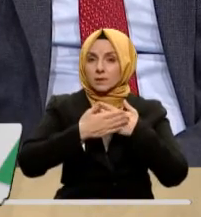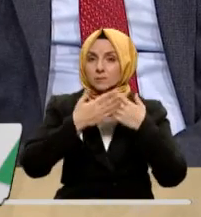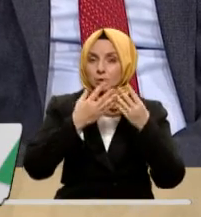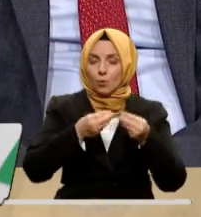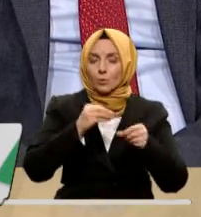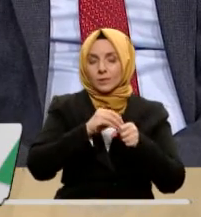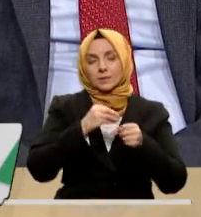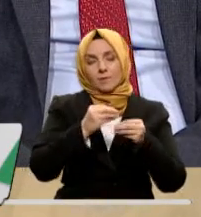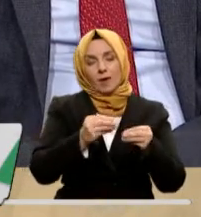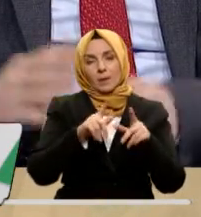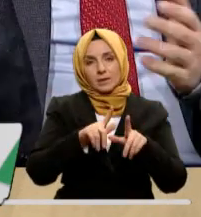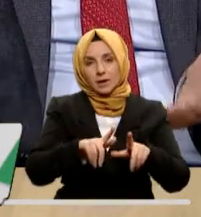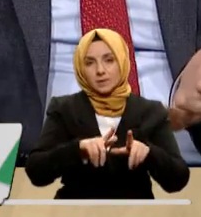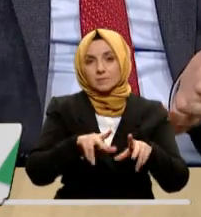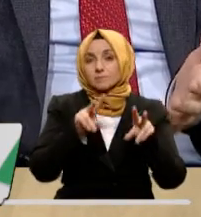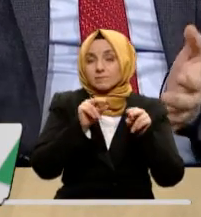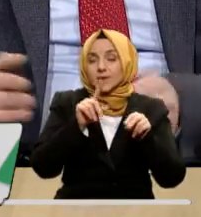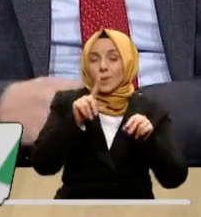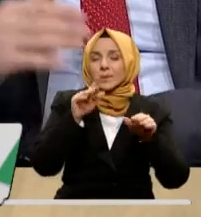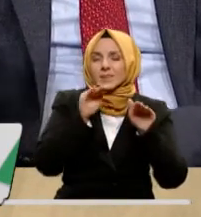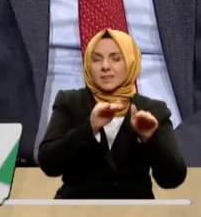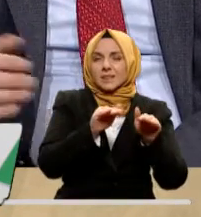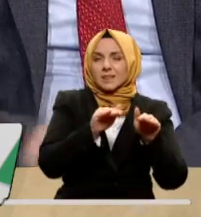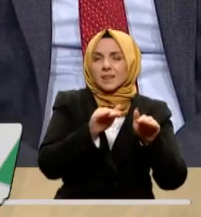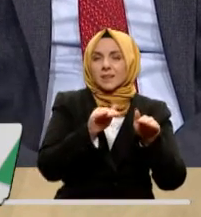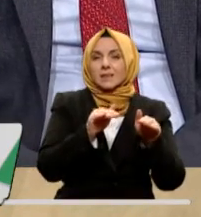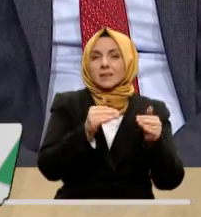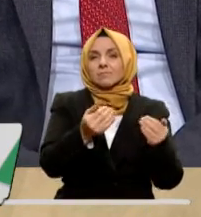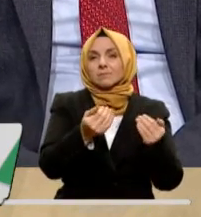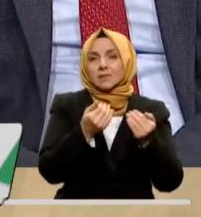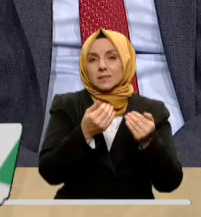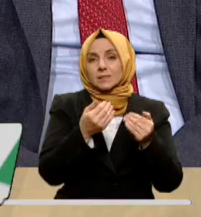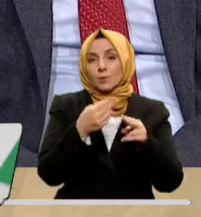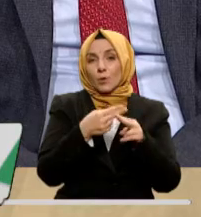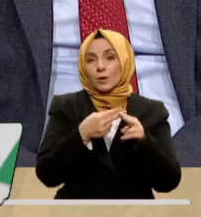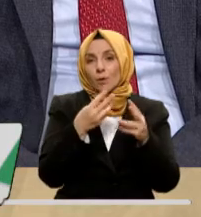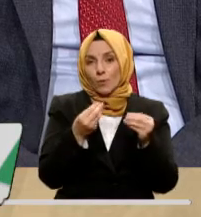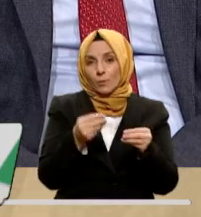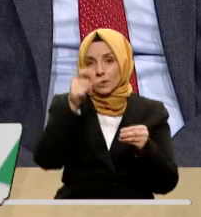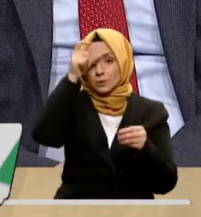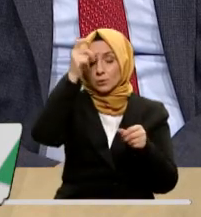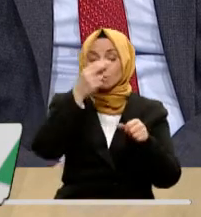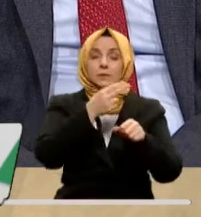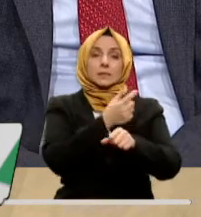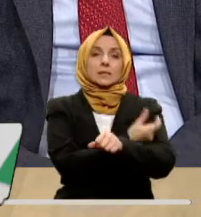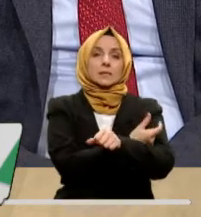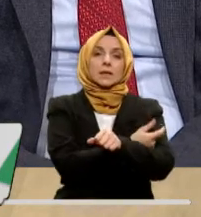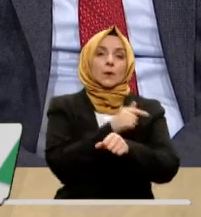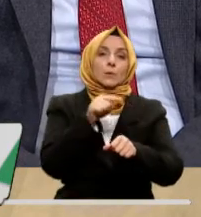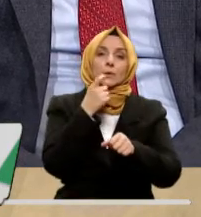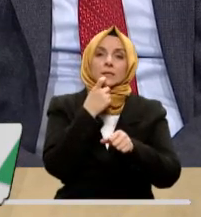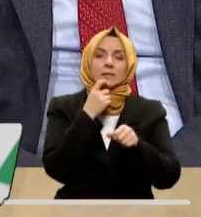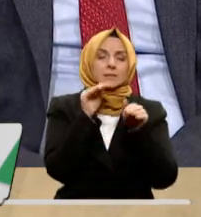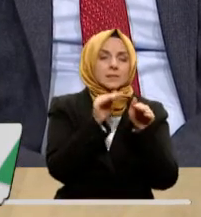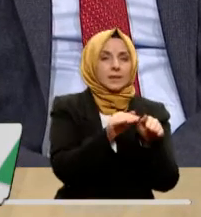budur tam bir dayanışma örneğidir dayanışmaya nereden geldim Türk Kızılay bu sene dayanışma yılı